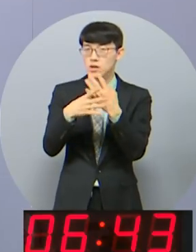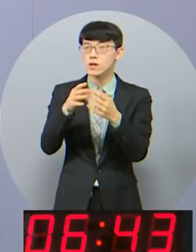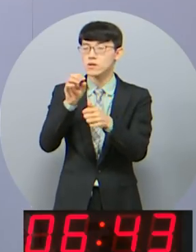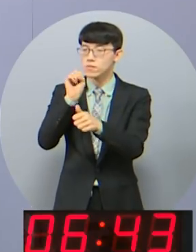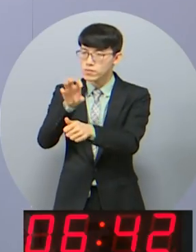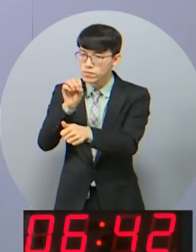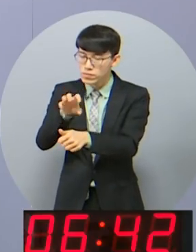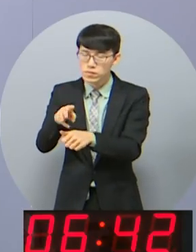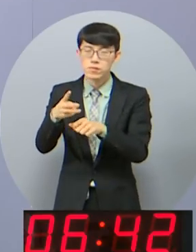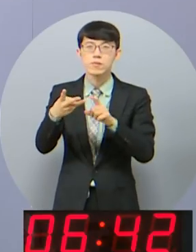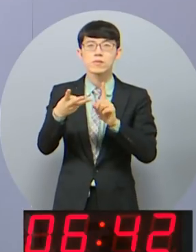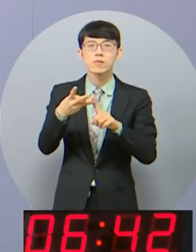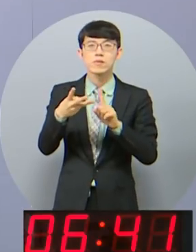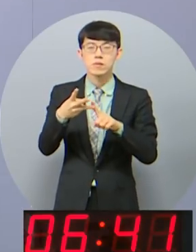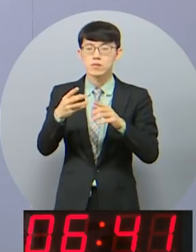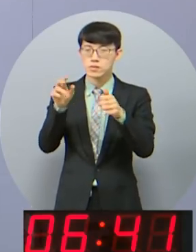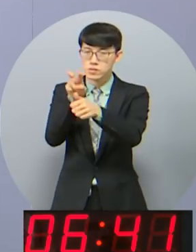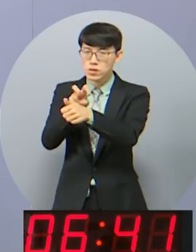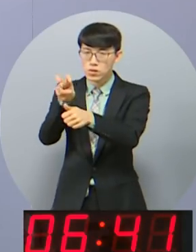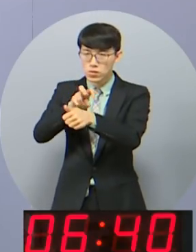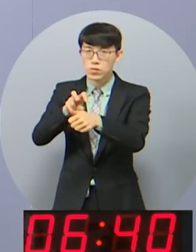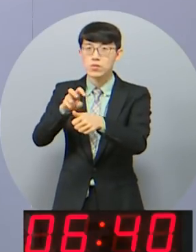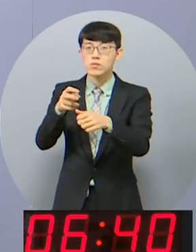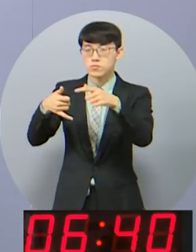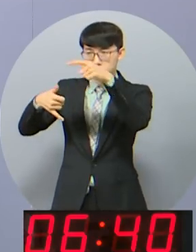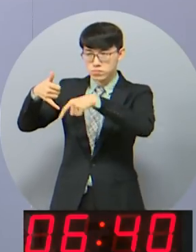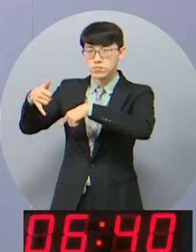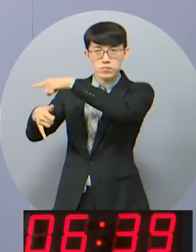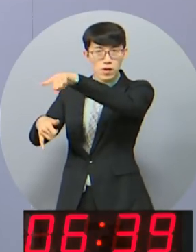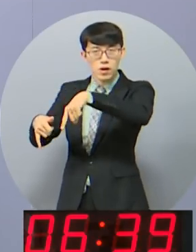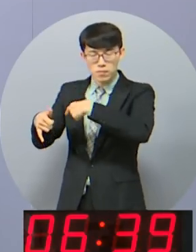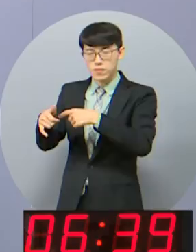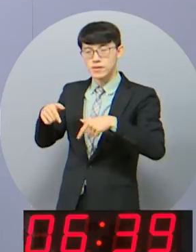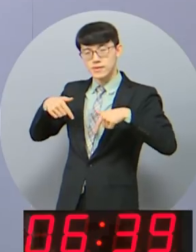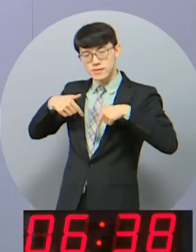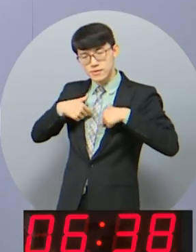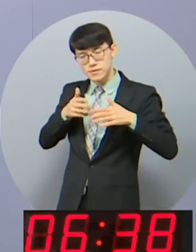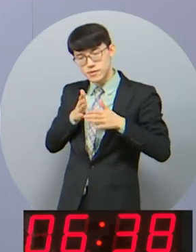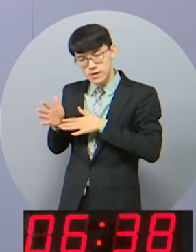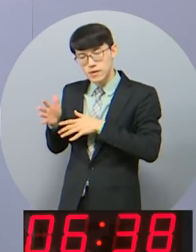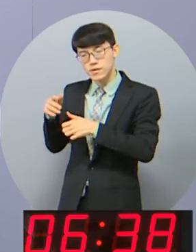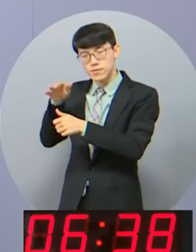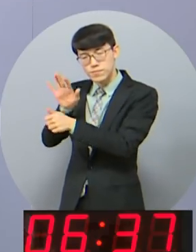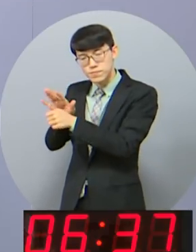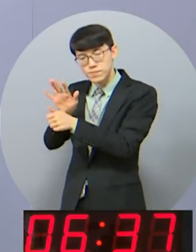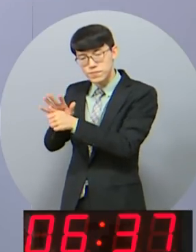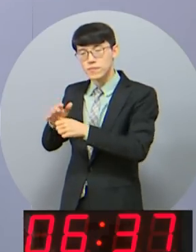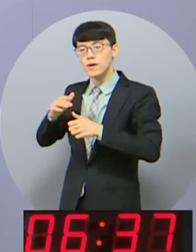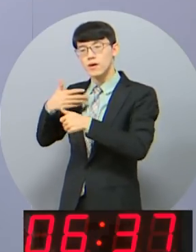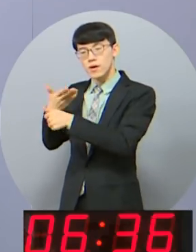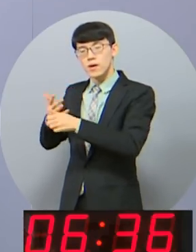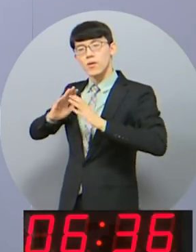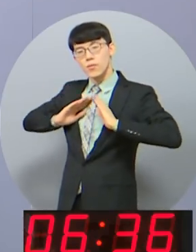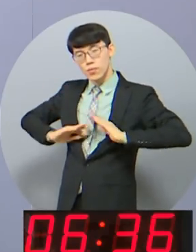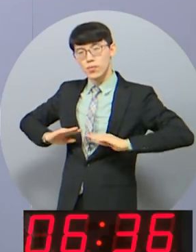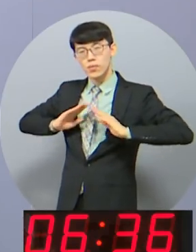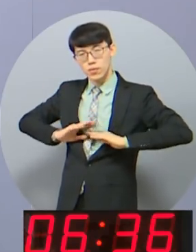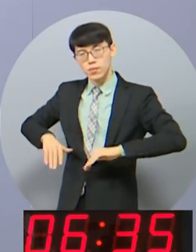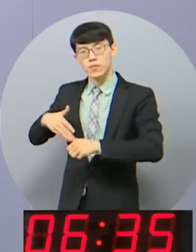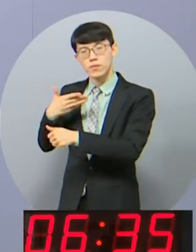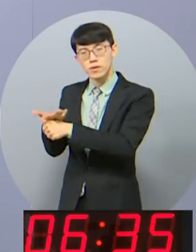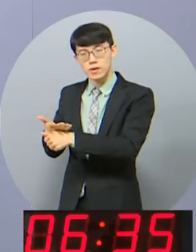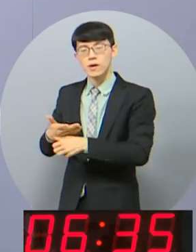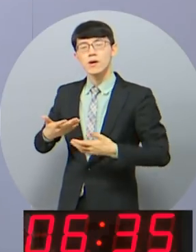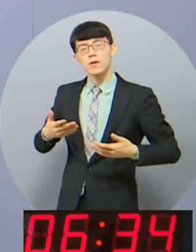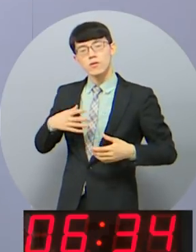针对主要照顾家属也有心理辅导与协助，让主要照顾者有更多喘